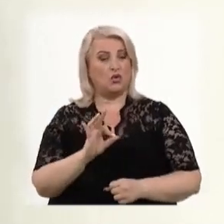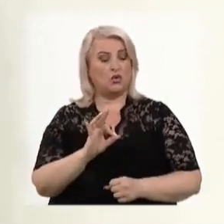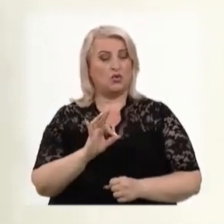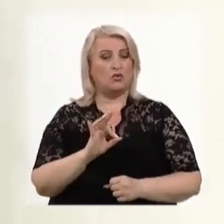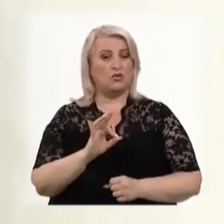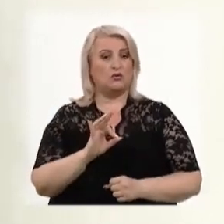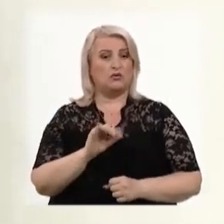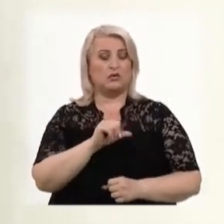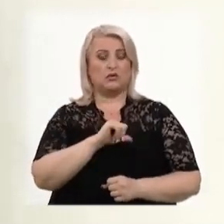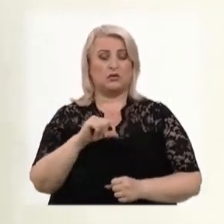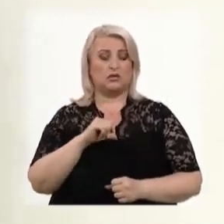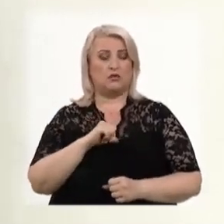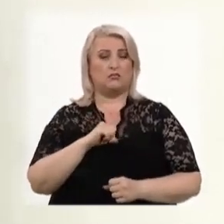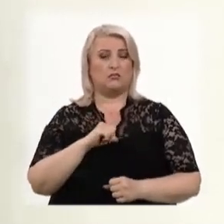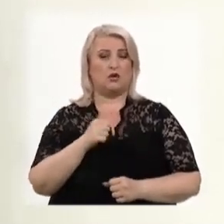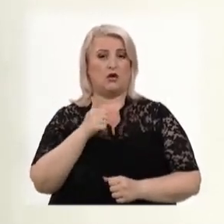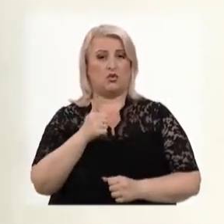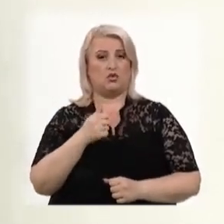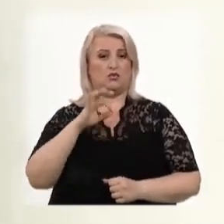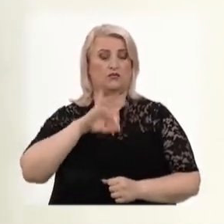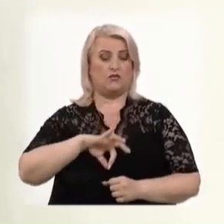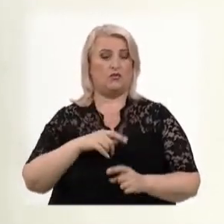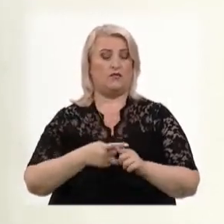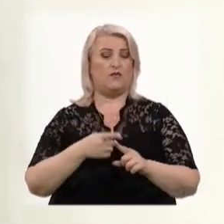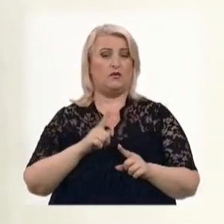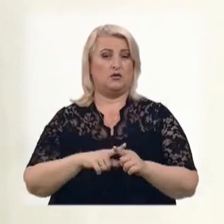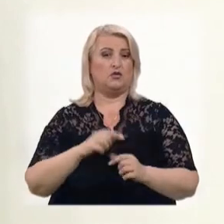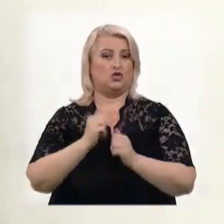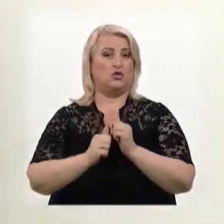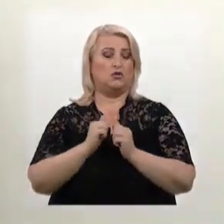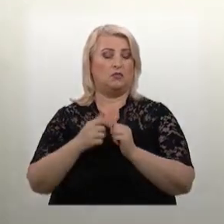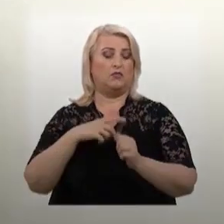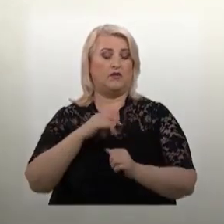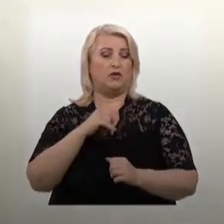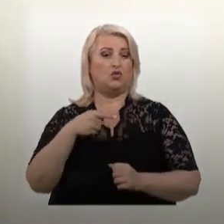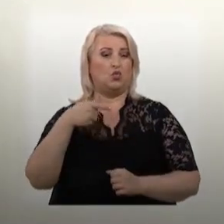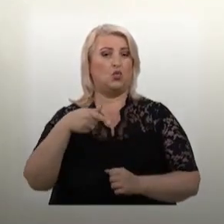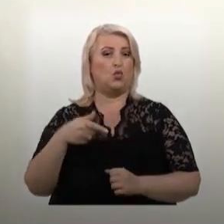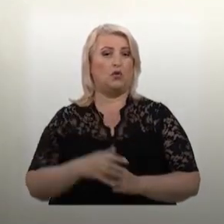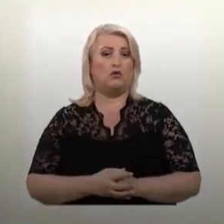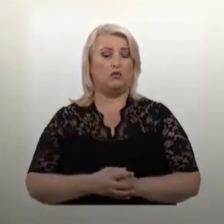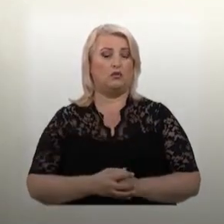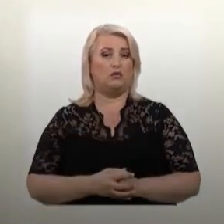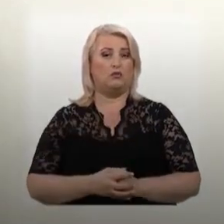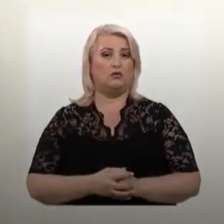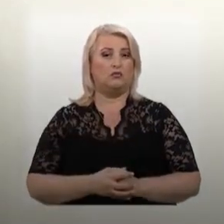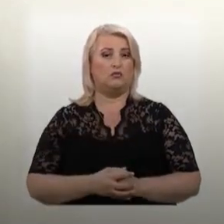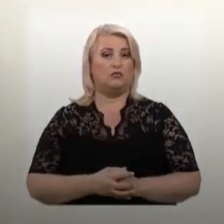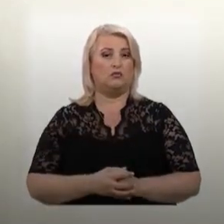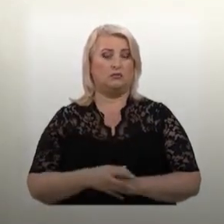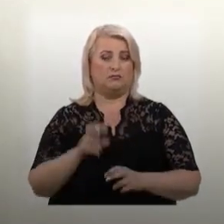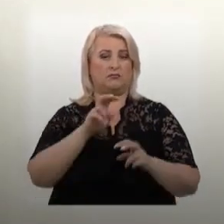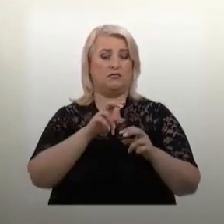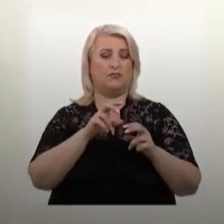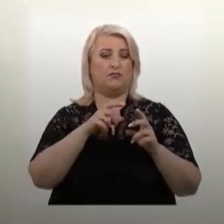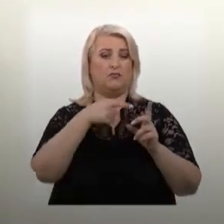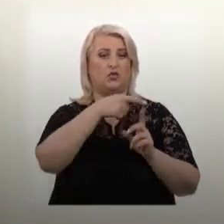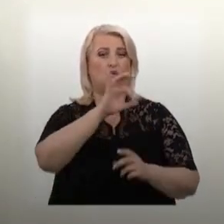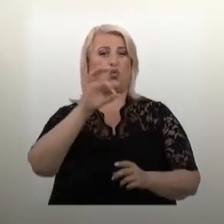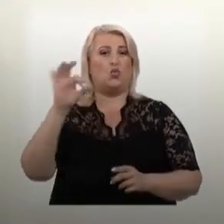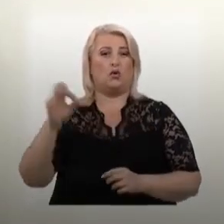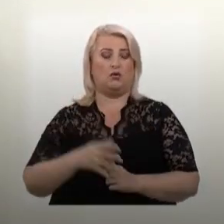cele mai bune livrări în aceste industrii deseori vin din Google pentru că Google este un fenomen foarte